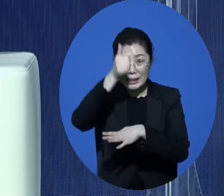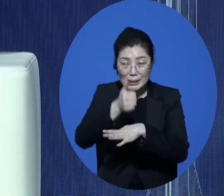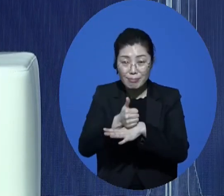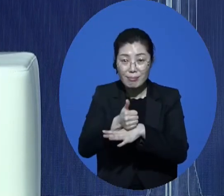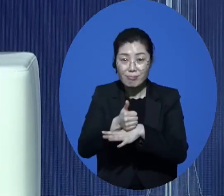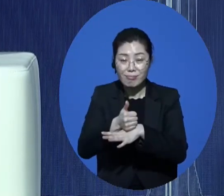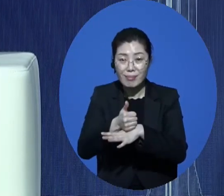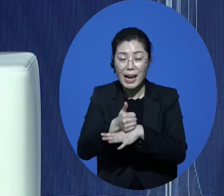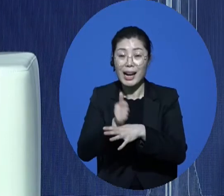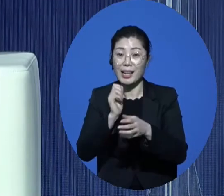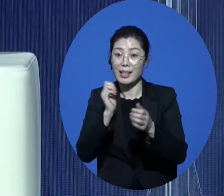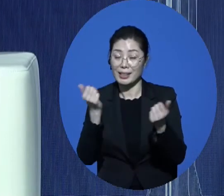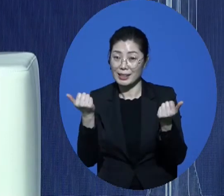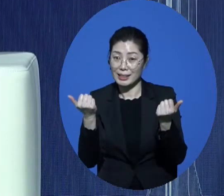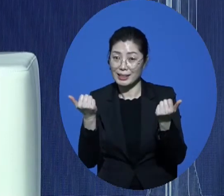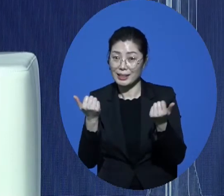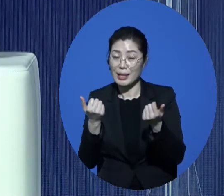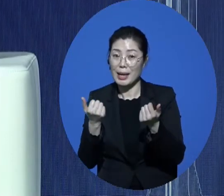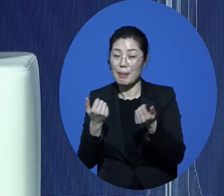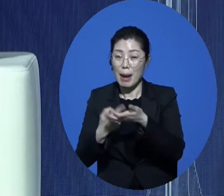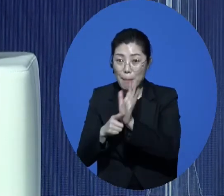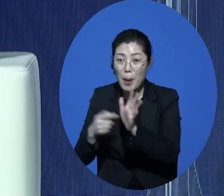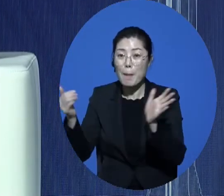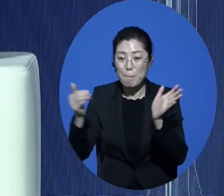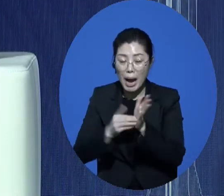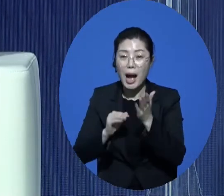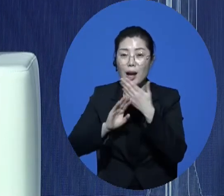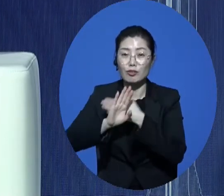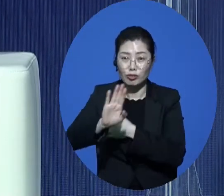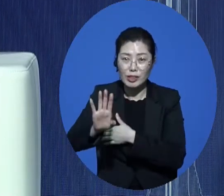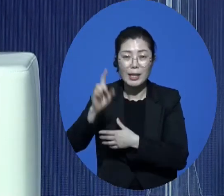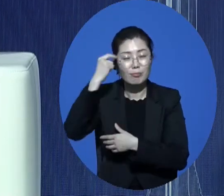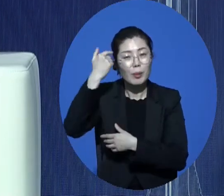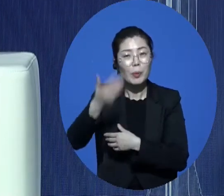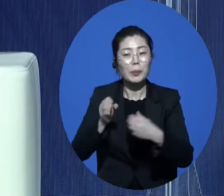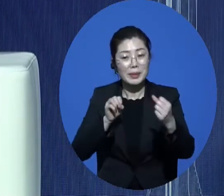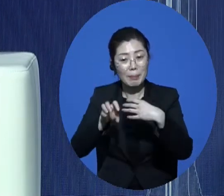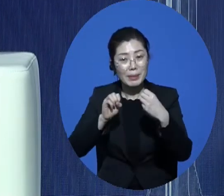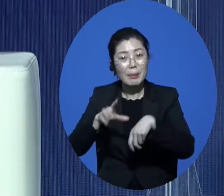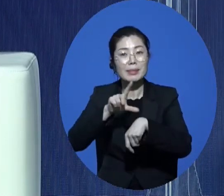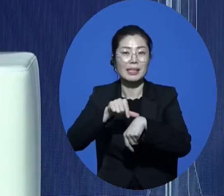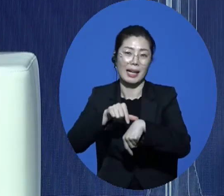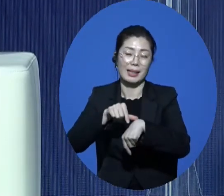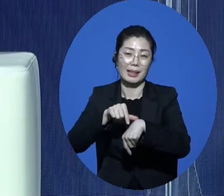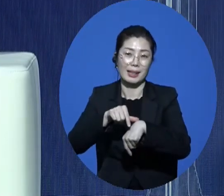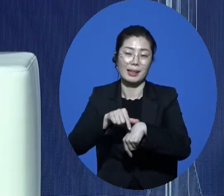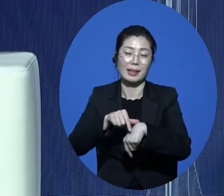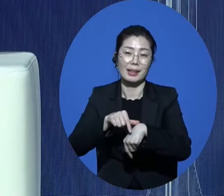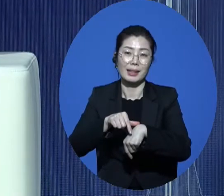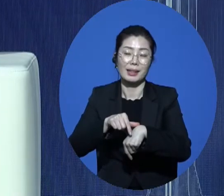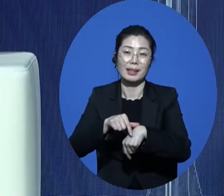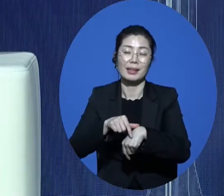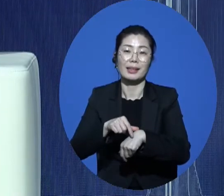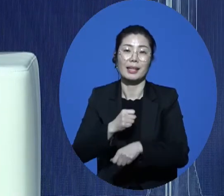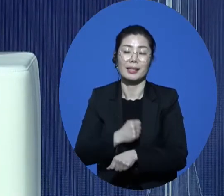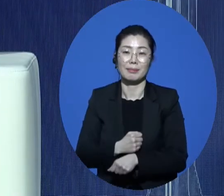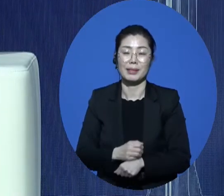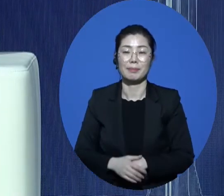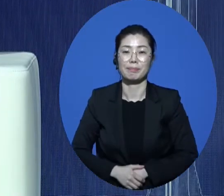마지막 패널 발표가 끝난 후에 질의응답 시간을 갖도록 하겠습니다.